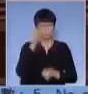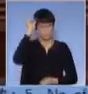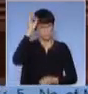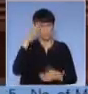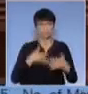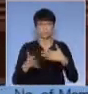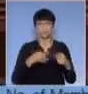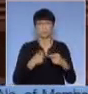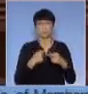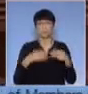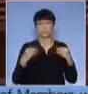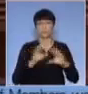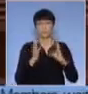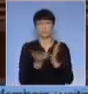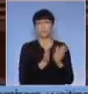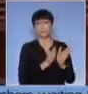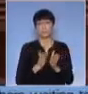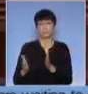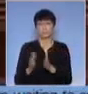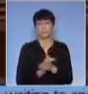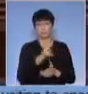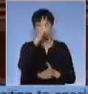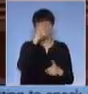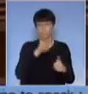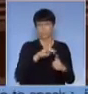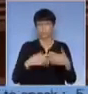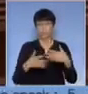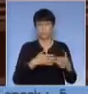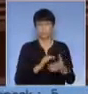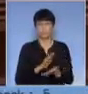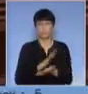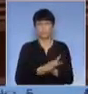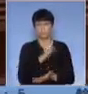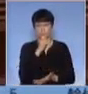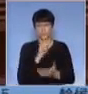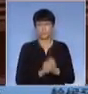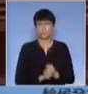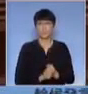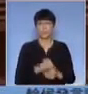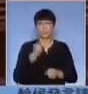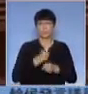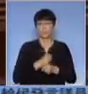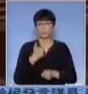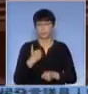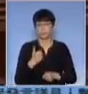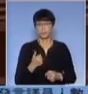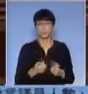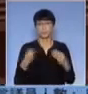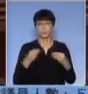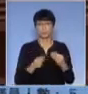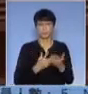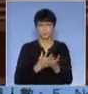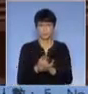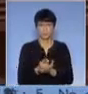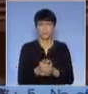上，教育界近年在處理政治化事件上已經有一定的經驗，亦都應對得宜，發揮教育專業的精神，確保